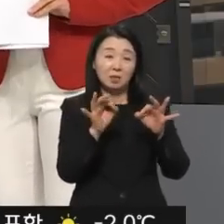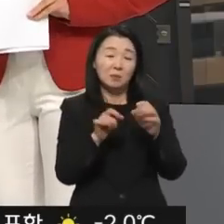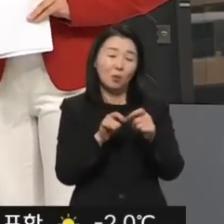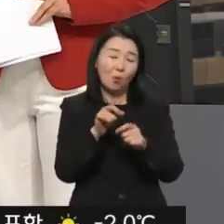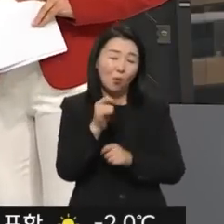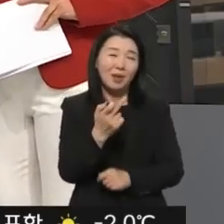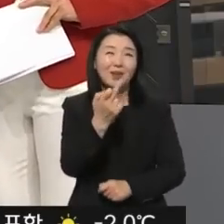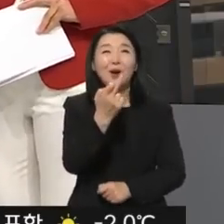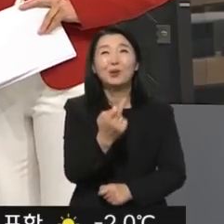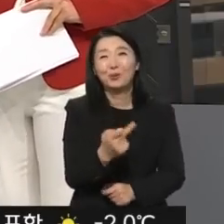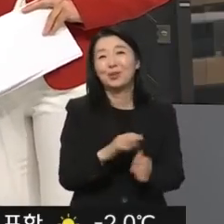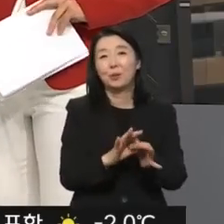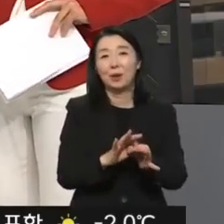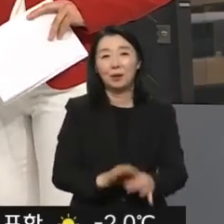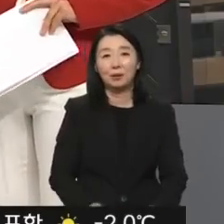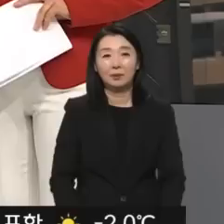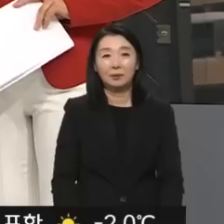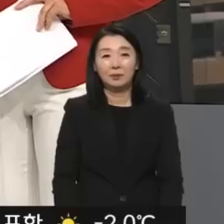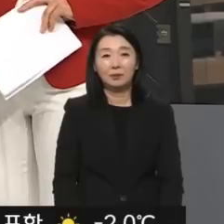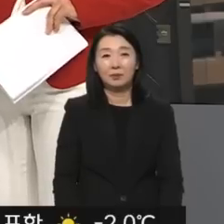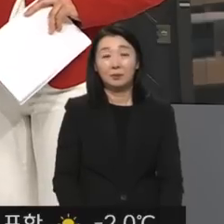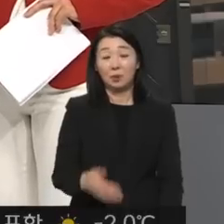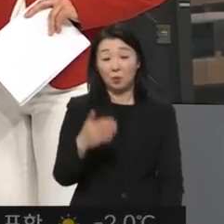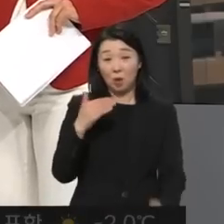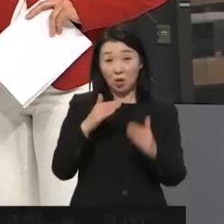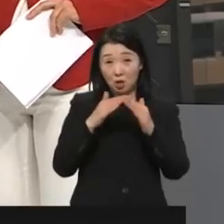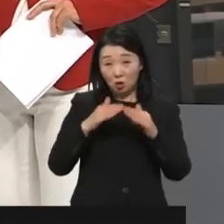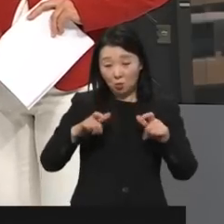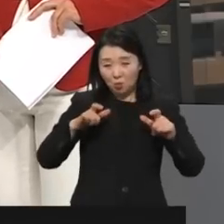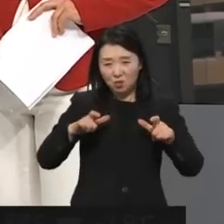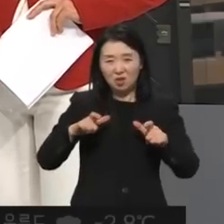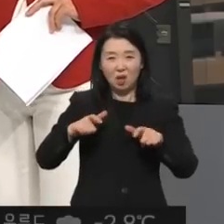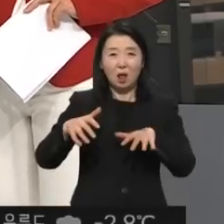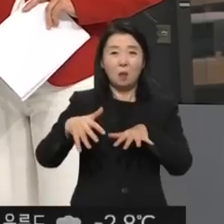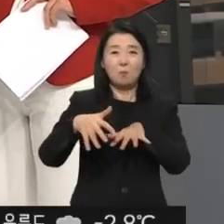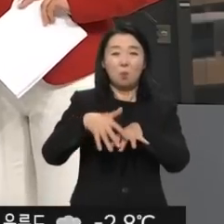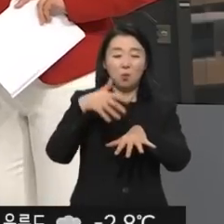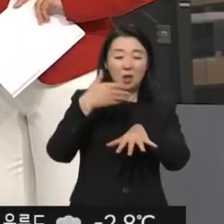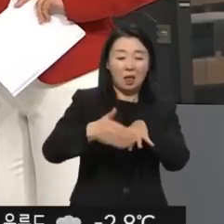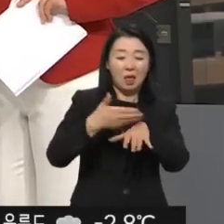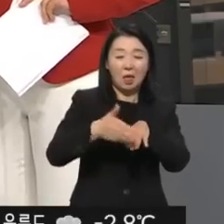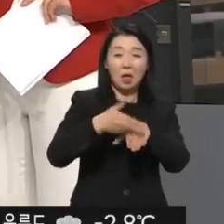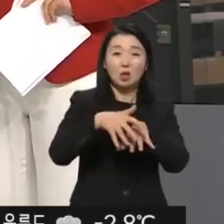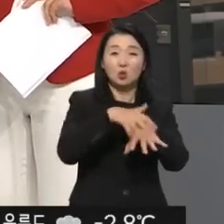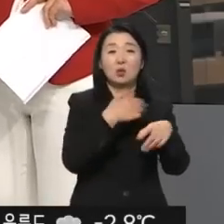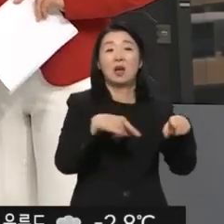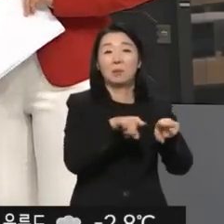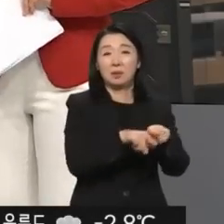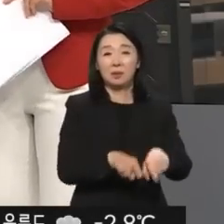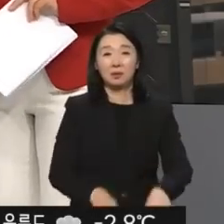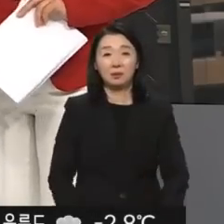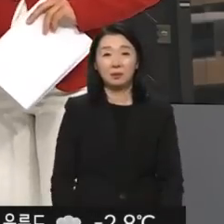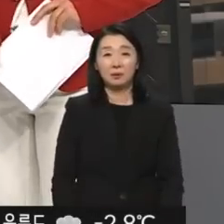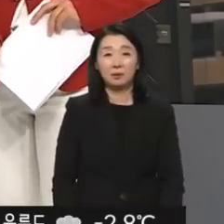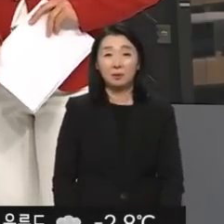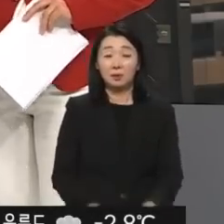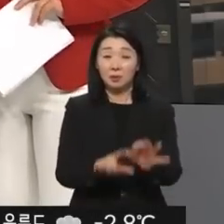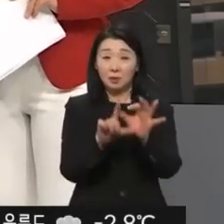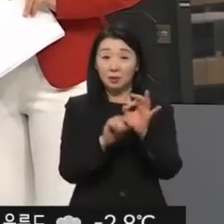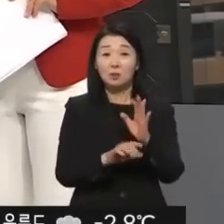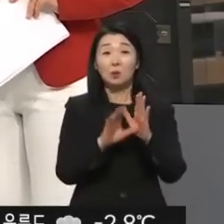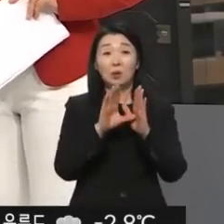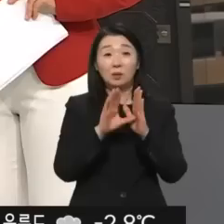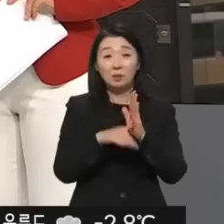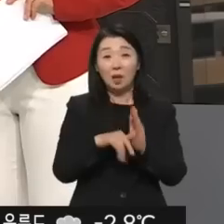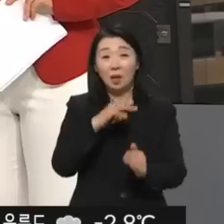시간 형 동생 사이였다고 하고요. 과거 호남 지역의 폭력 조직에 가담했던 것으로 알려집니다. 지난해 10월에는